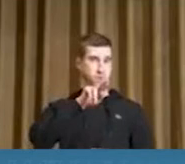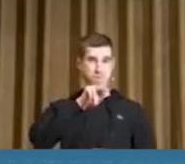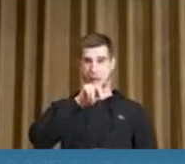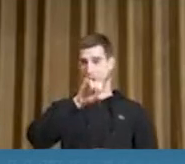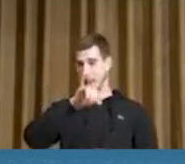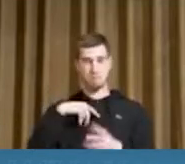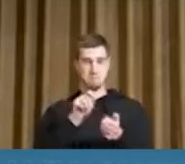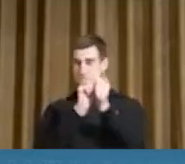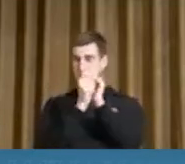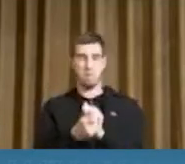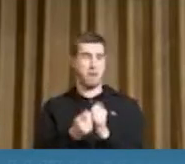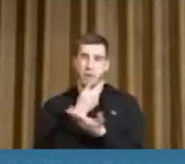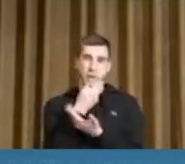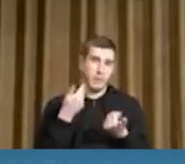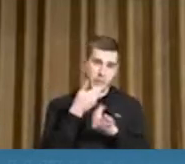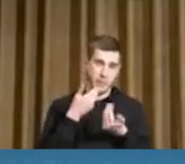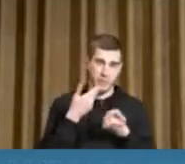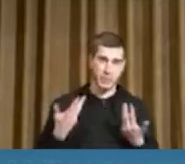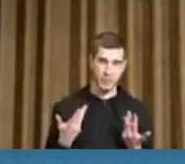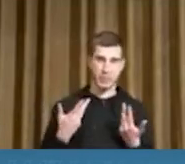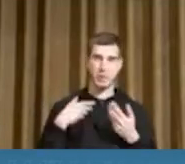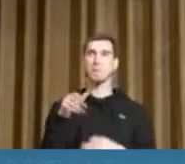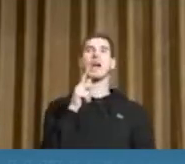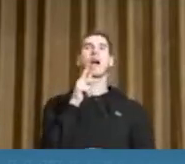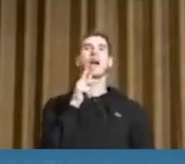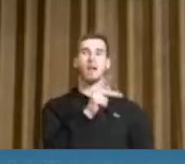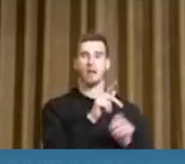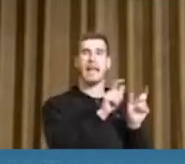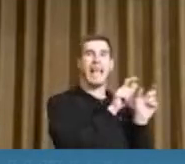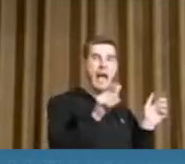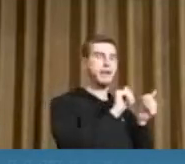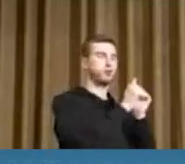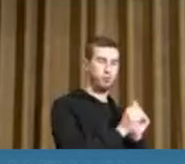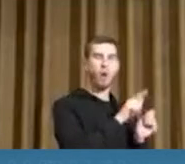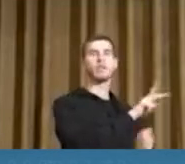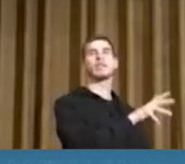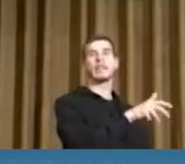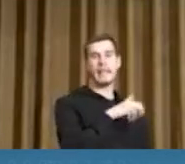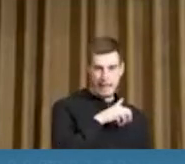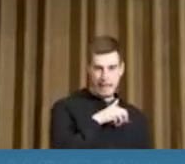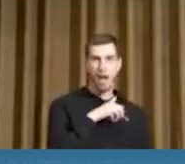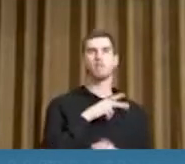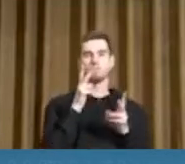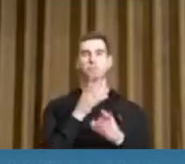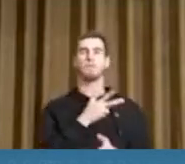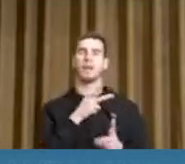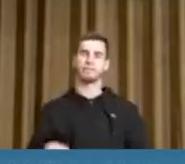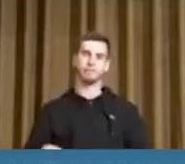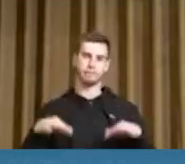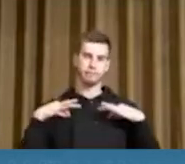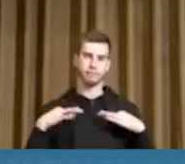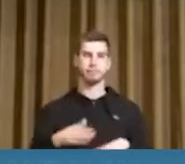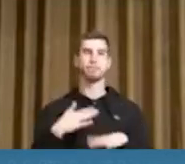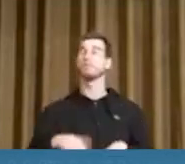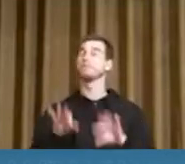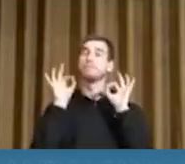jetzt nicht hier in Bezug auf, also im Vergleich zu den Kadersportlern erkrankt und letztendlich gesund. Gut,